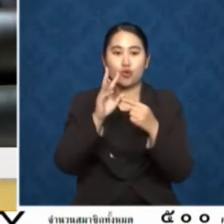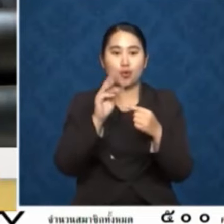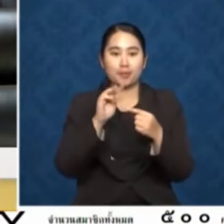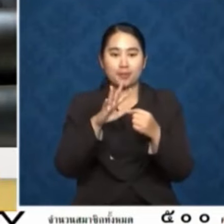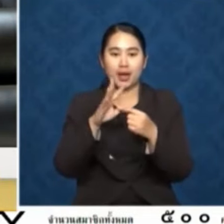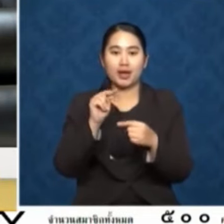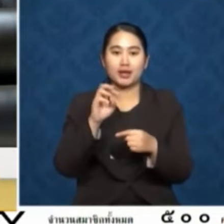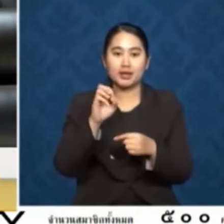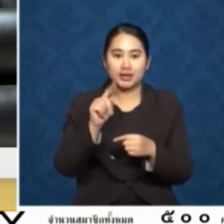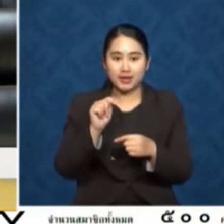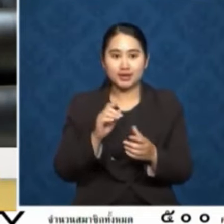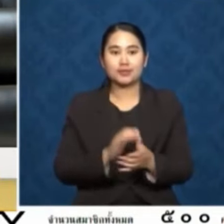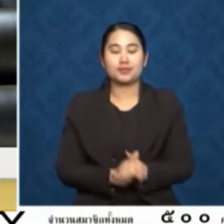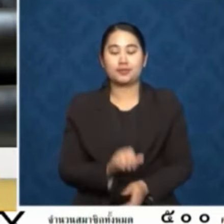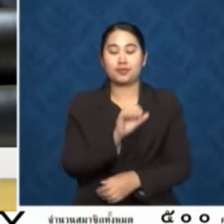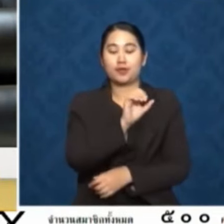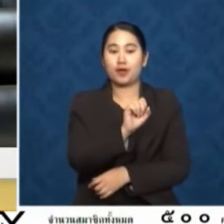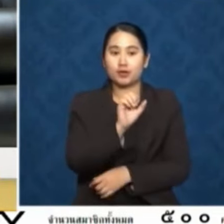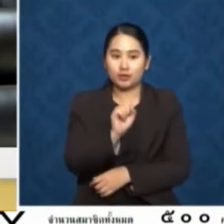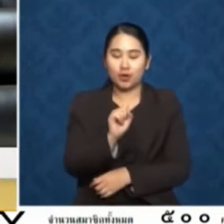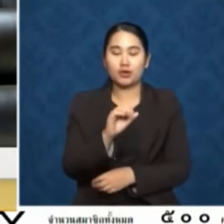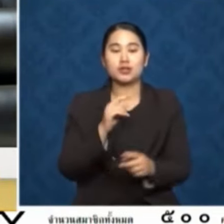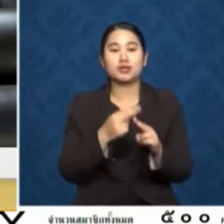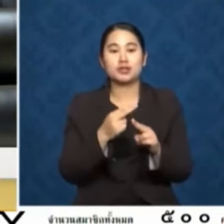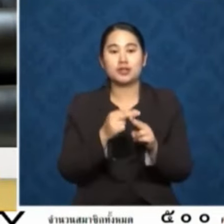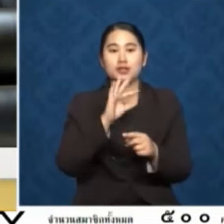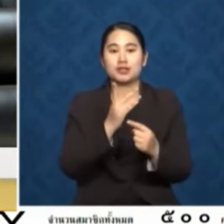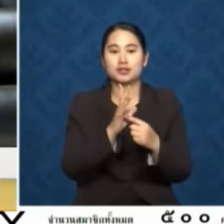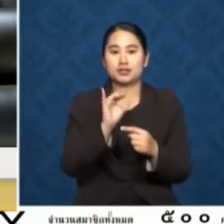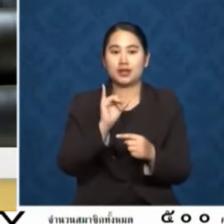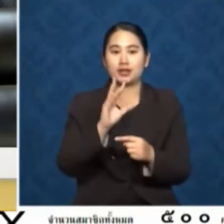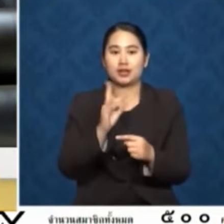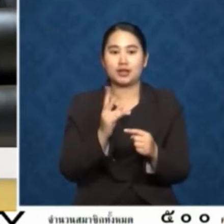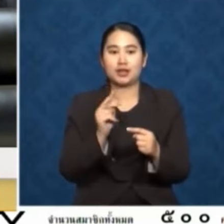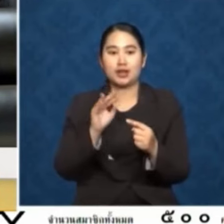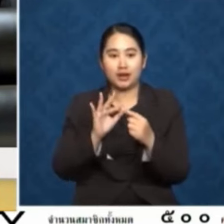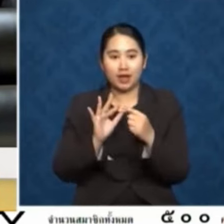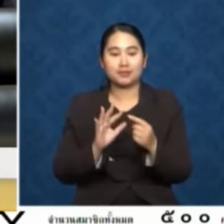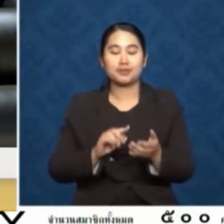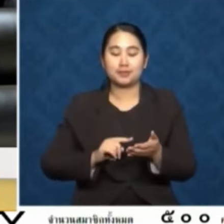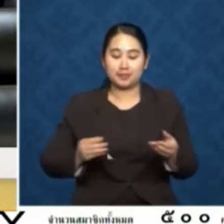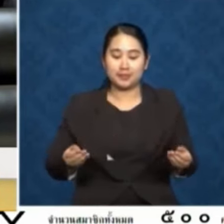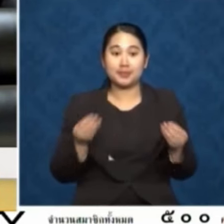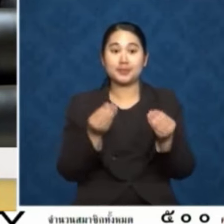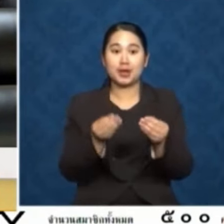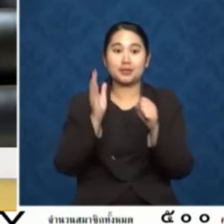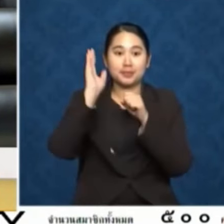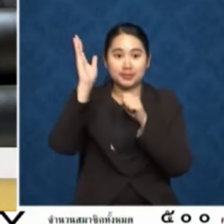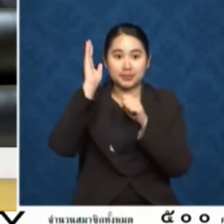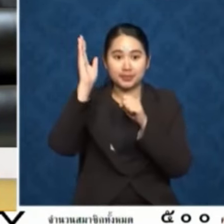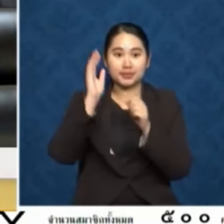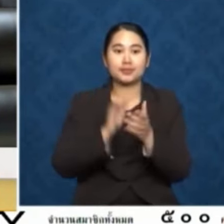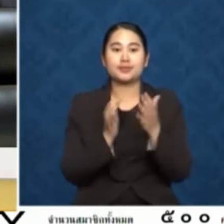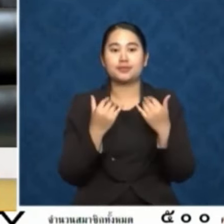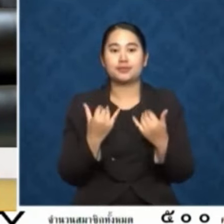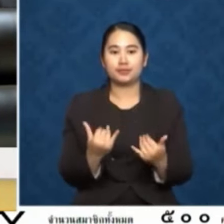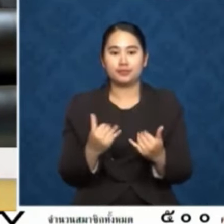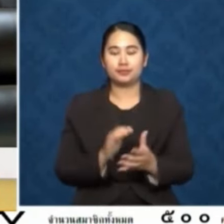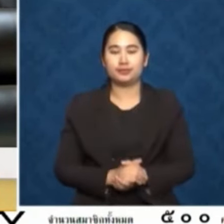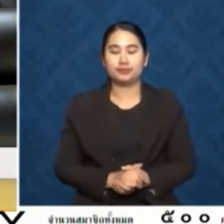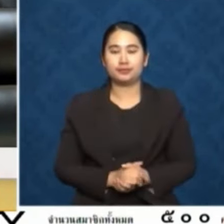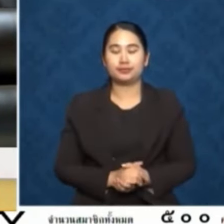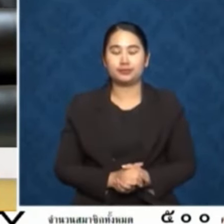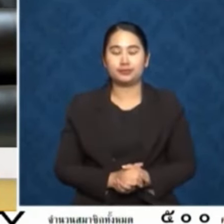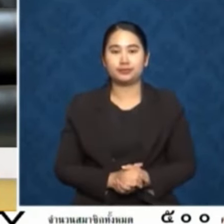านชัยชนะเดเดโชได้เสนอขึ้นมาในวันนี้นะครับท่านประธานครับ